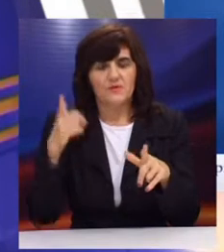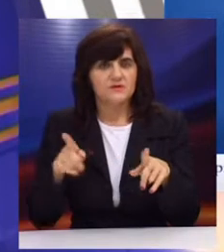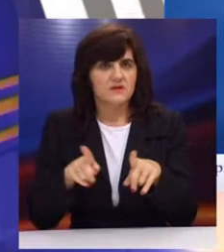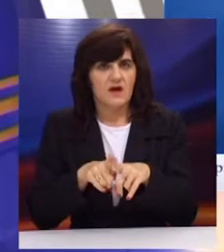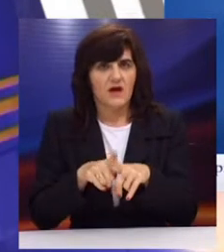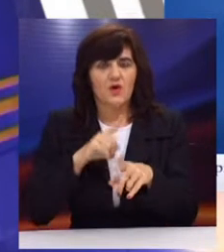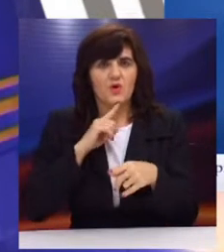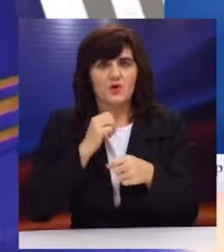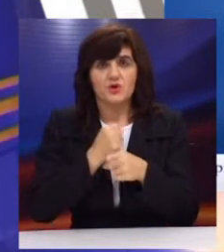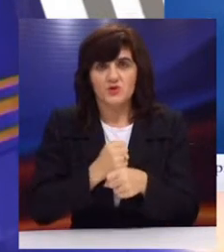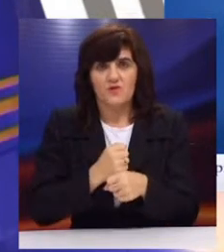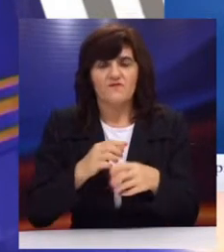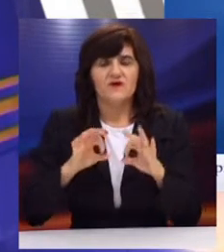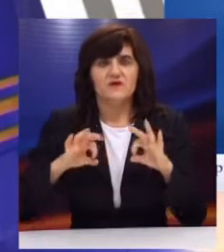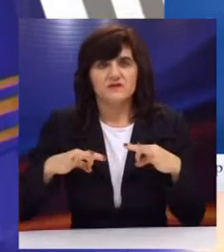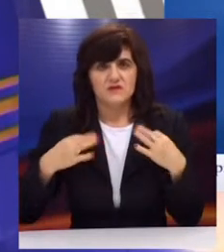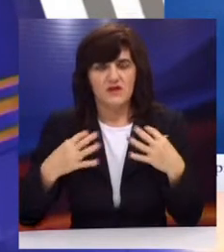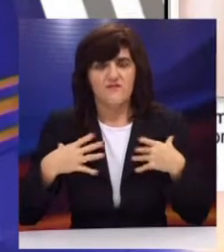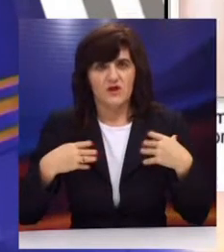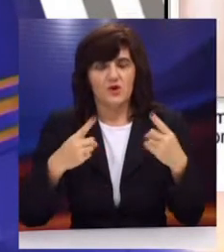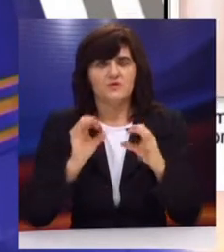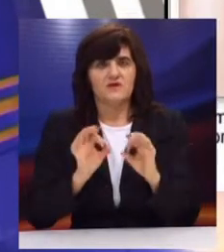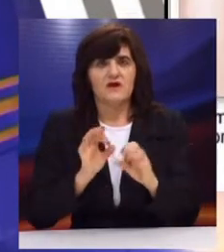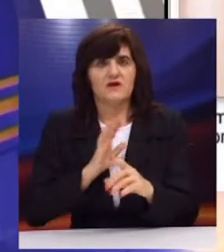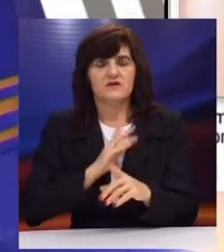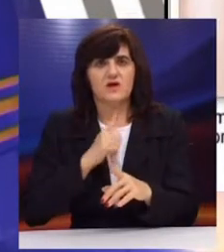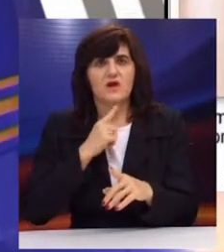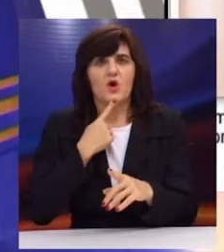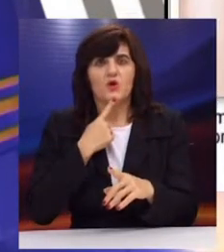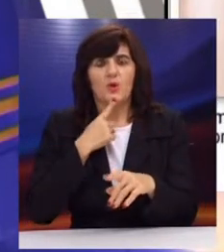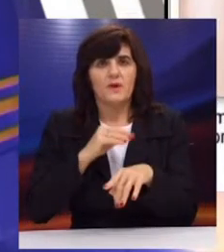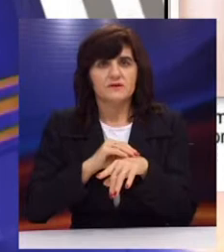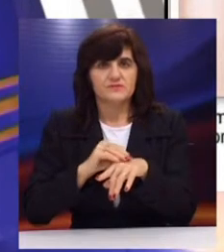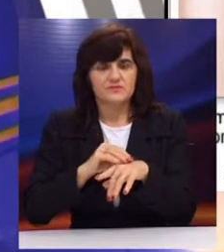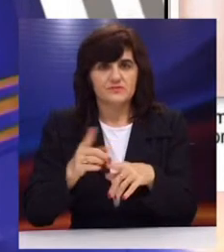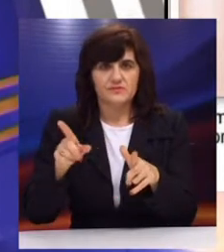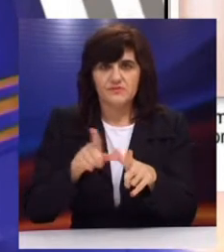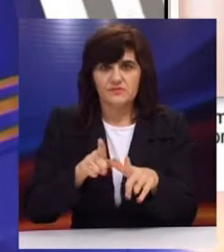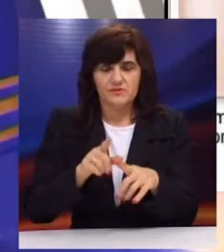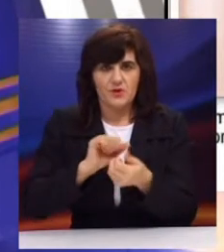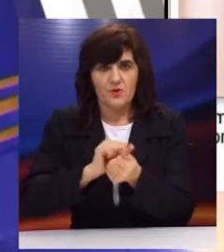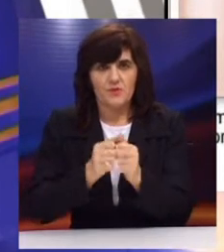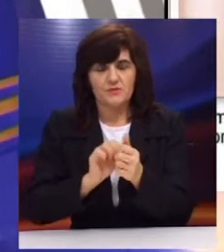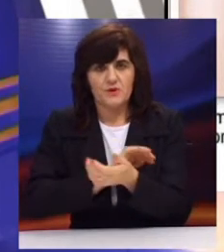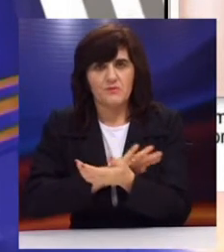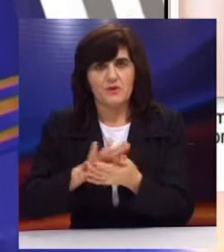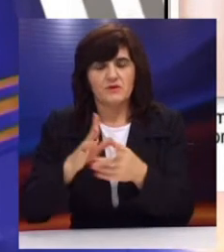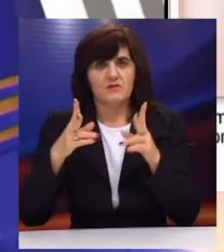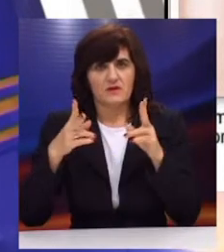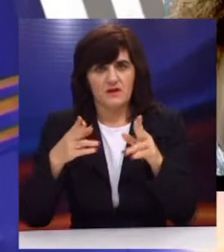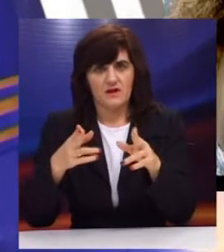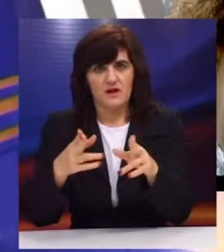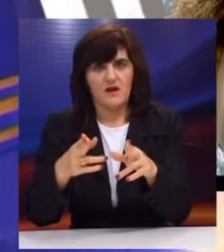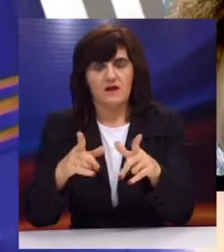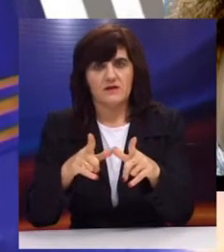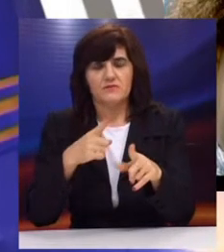koji čuvaju zdravlje grudi svake žene. Oktobar se širom sveta obeležava kao mjesec borbe protiv raka dojke kako bi se skrenula